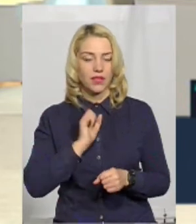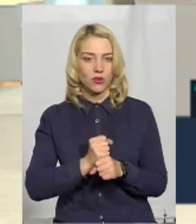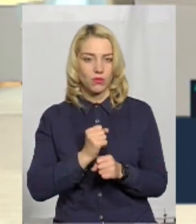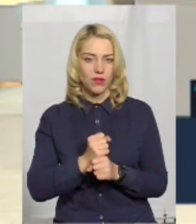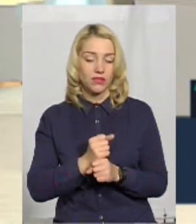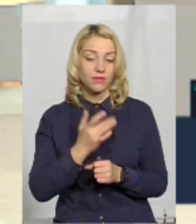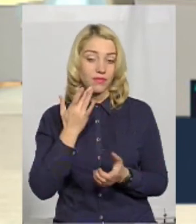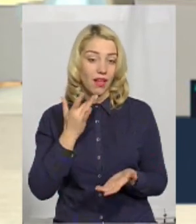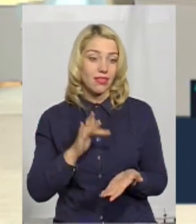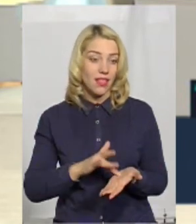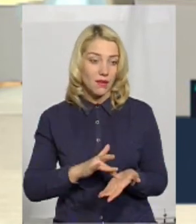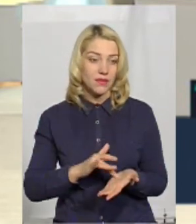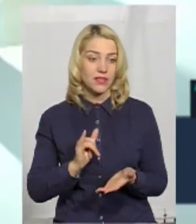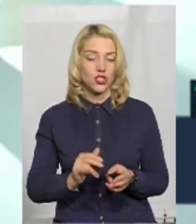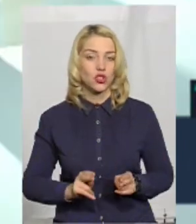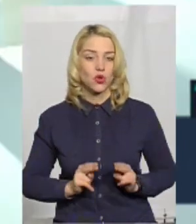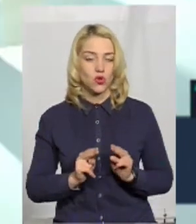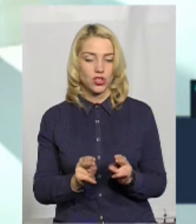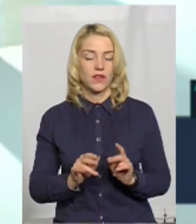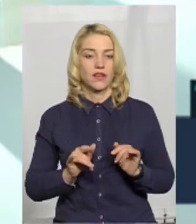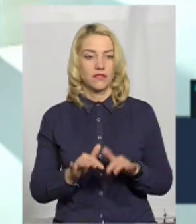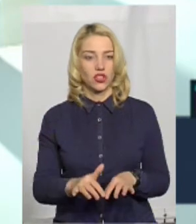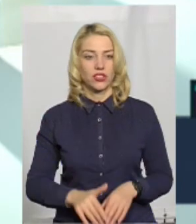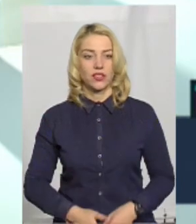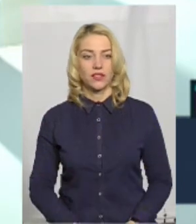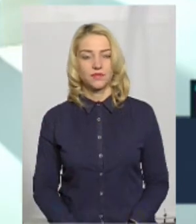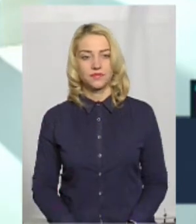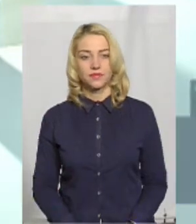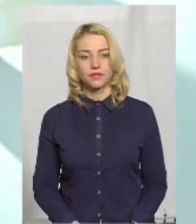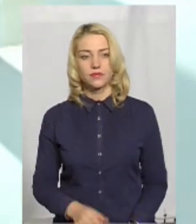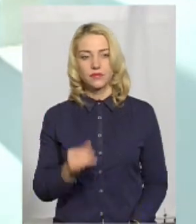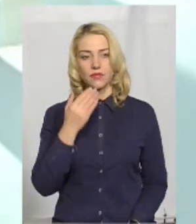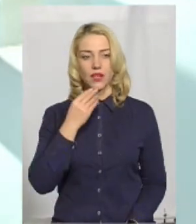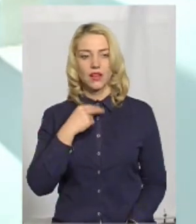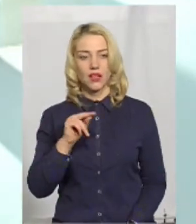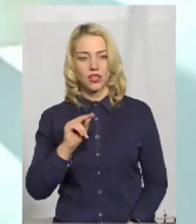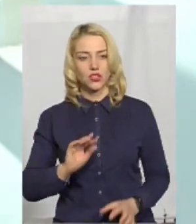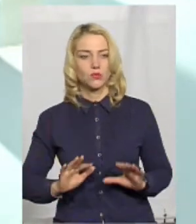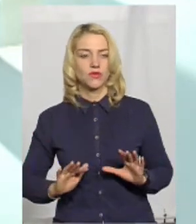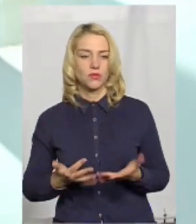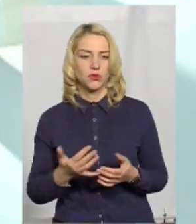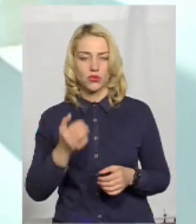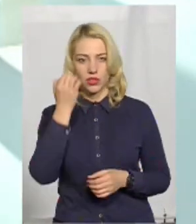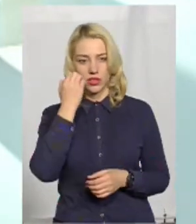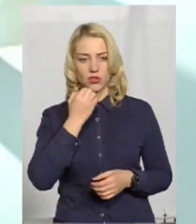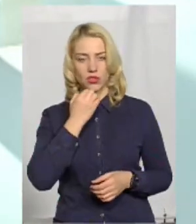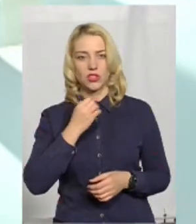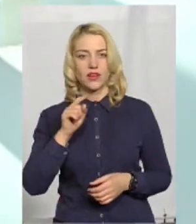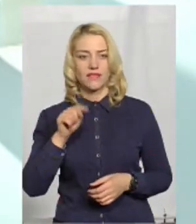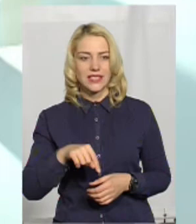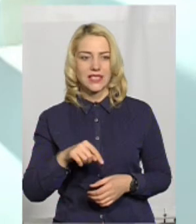роблять ганебні і злочинні вчинки. У найкращому випадку, дякуючи